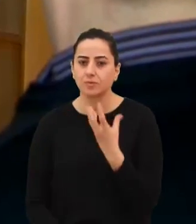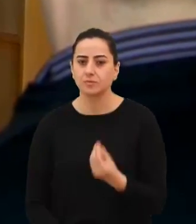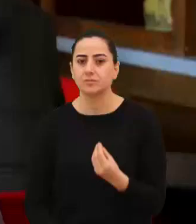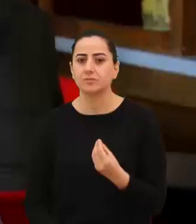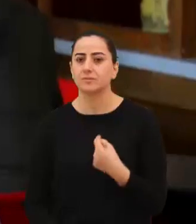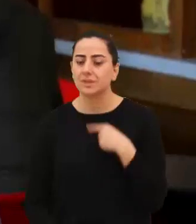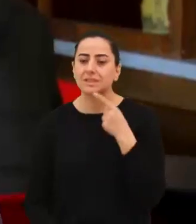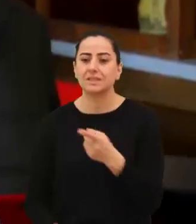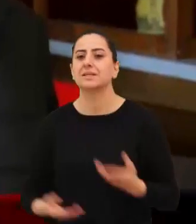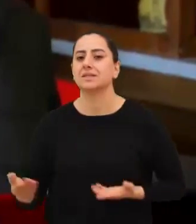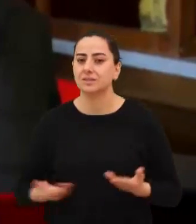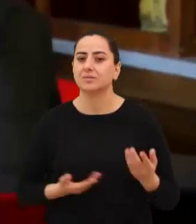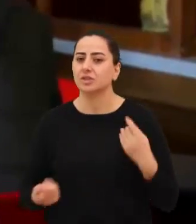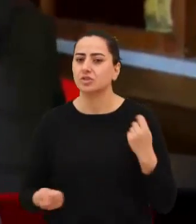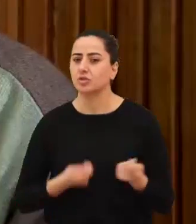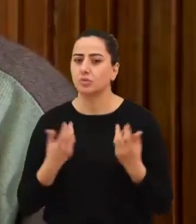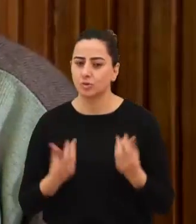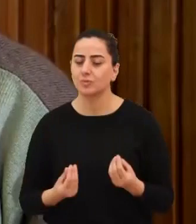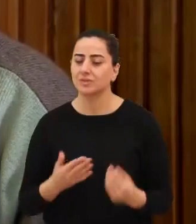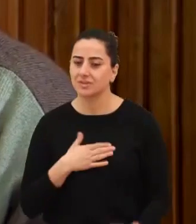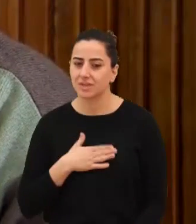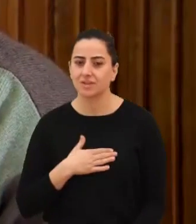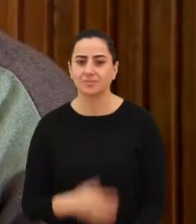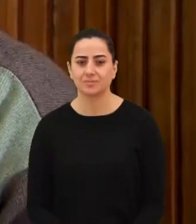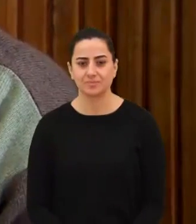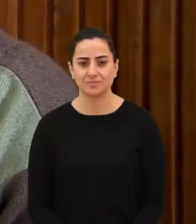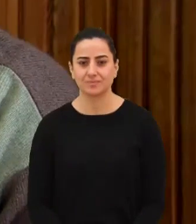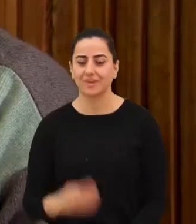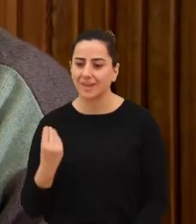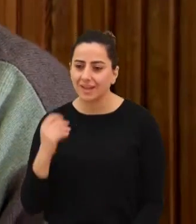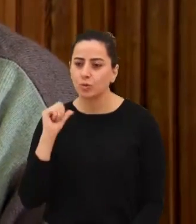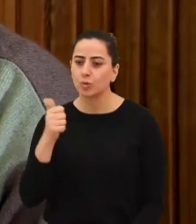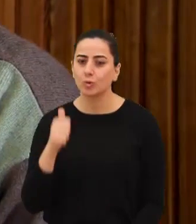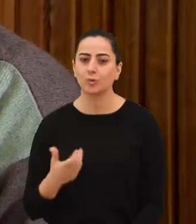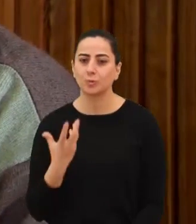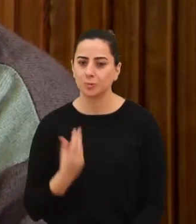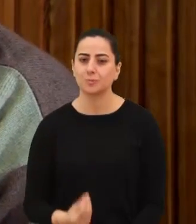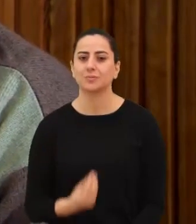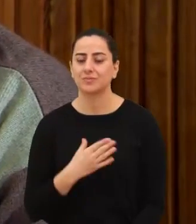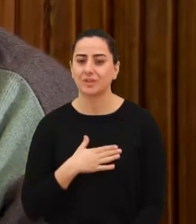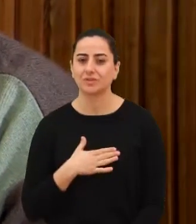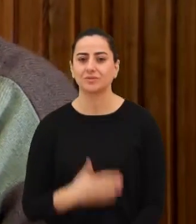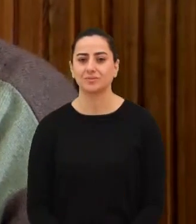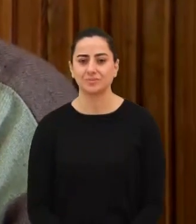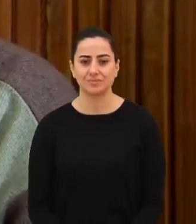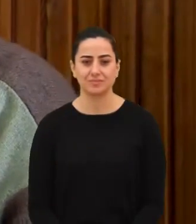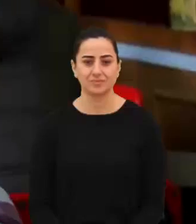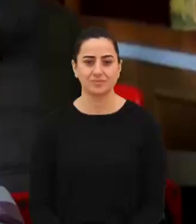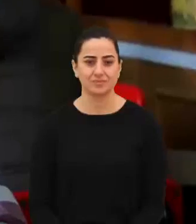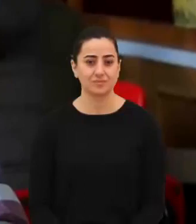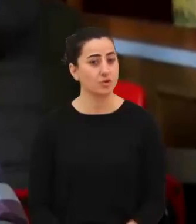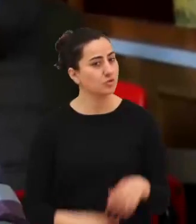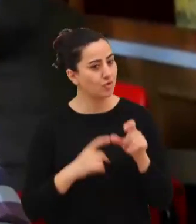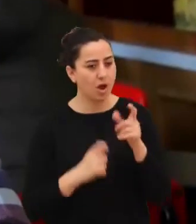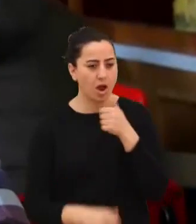Size hizmet etmek için can atıyorum efendim. Saygı hürmet sunuyorum. İyi günler temennisi gidiyorum. Sağ olun, teşekkürler. Şükrü abi var